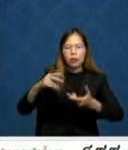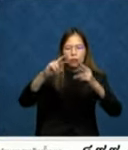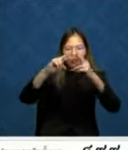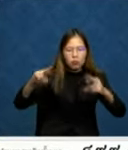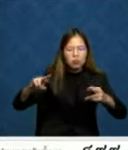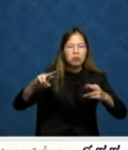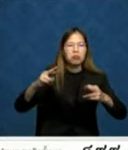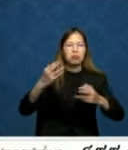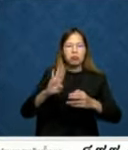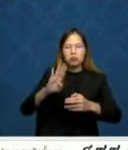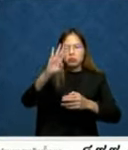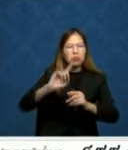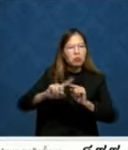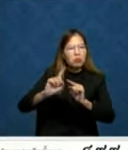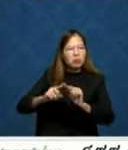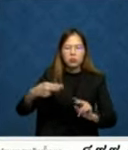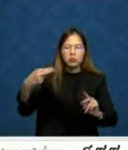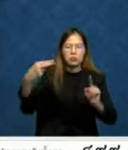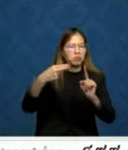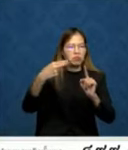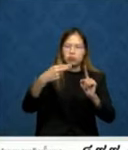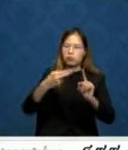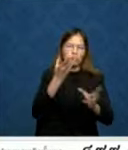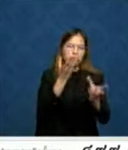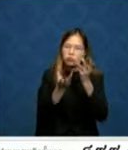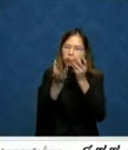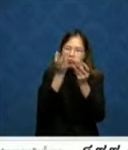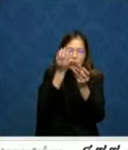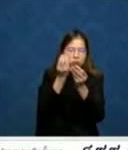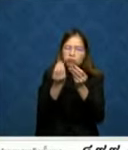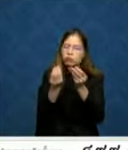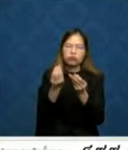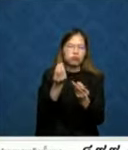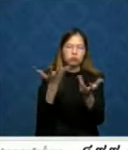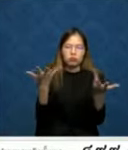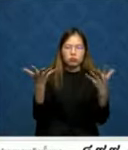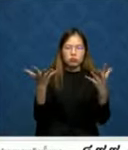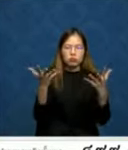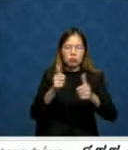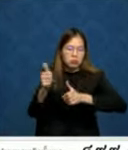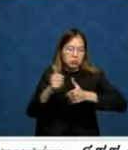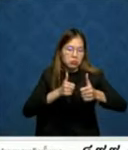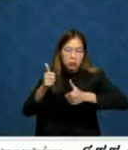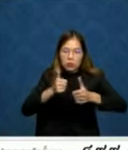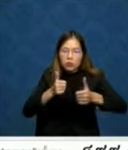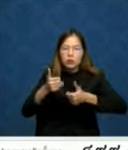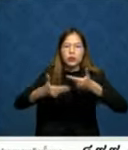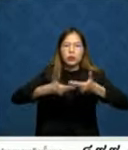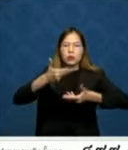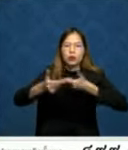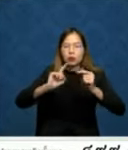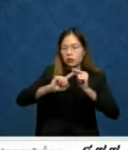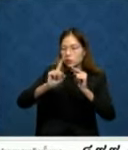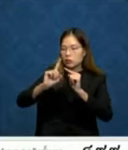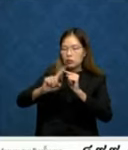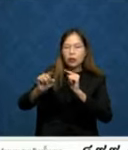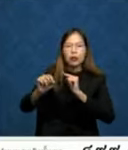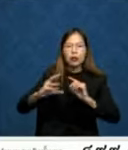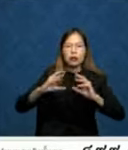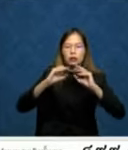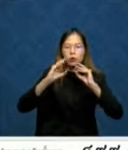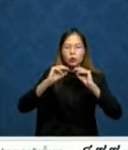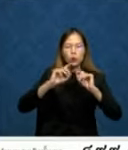ผู้ดำเนินโครงการ Digital Wallet ไม่ได้สนใจศึกษาผลกระทบของนโยบายนี้ที่จะมีต่อการแข่งขันในตลาดค้าปลีกเลยในที่ประชุ